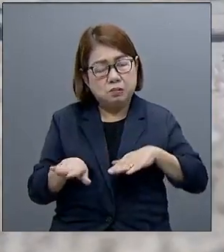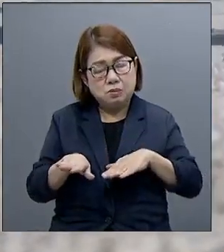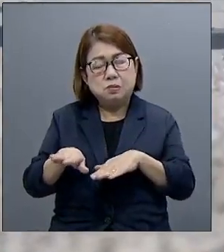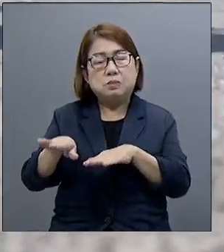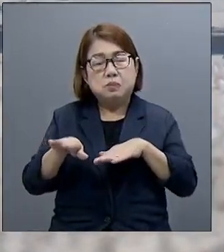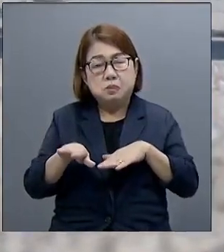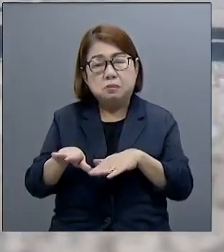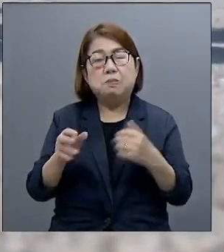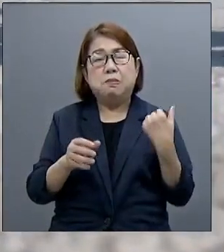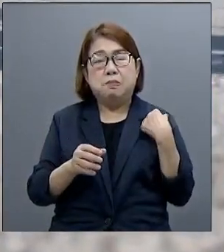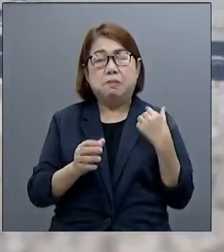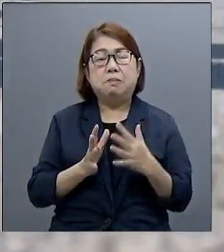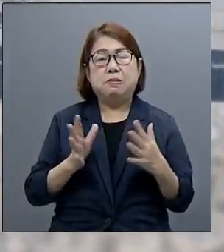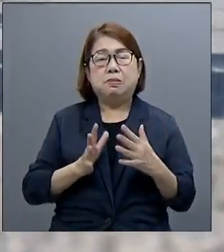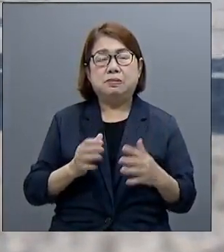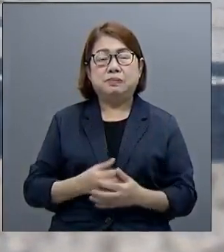ลำดับค่ะe